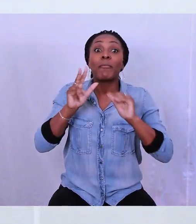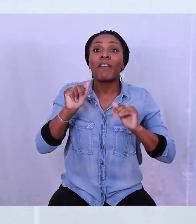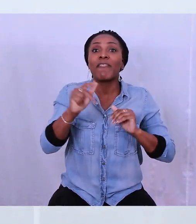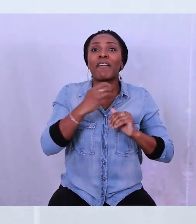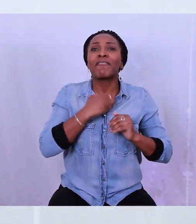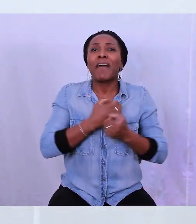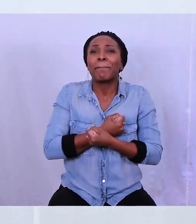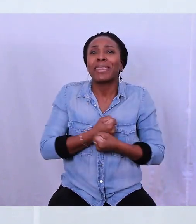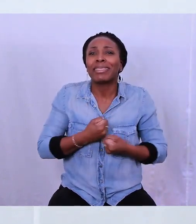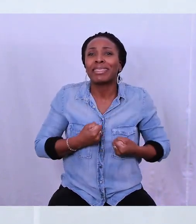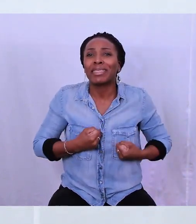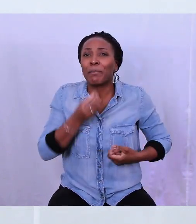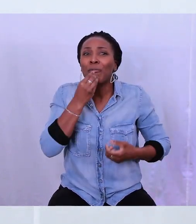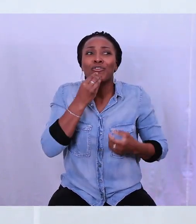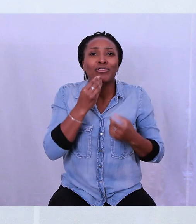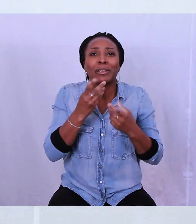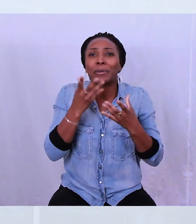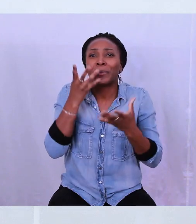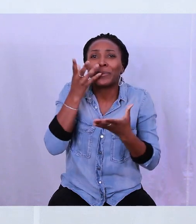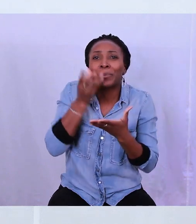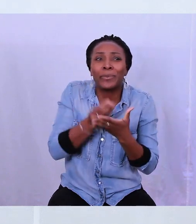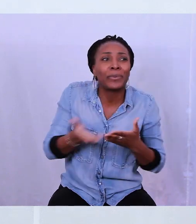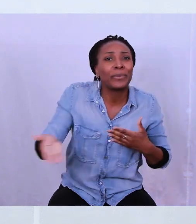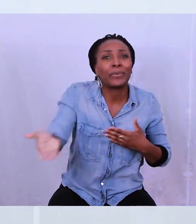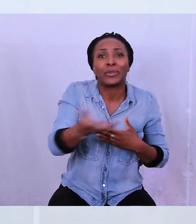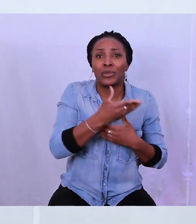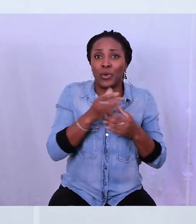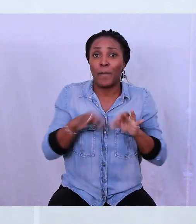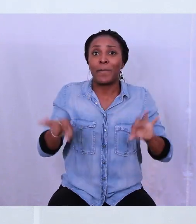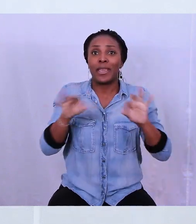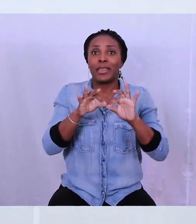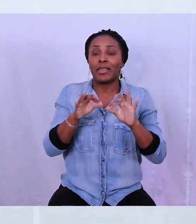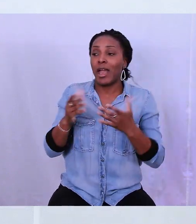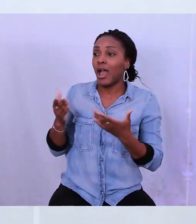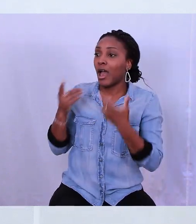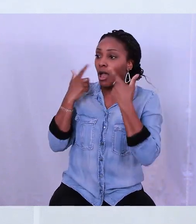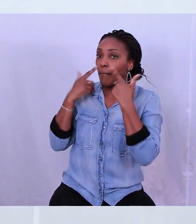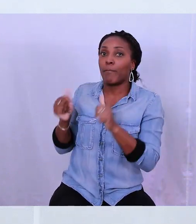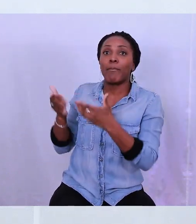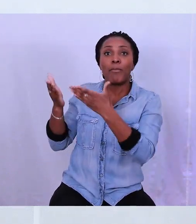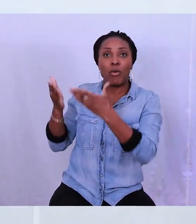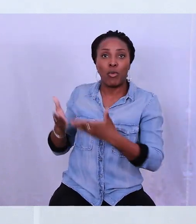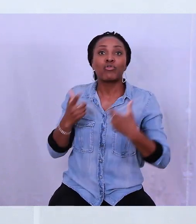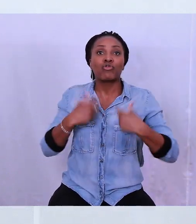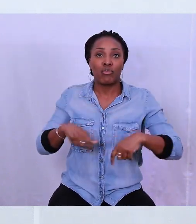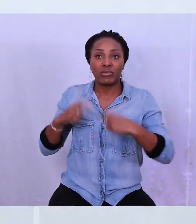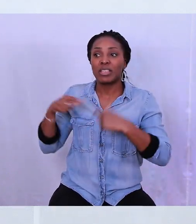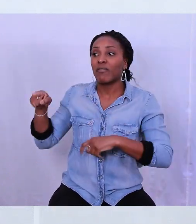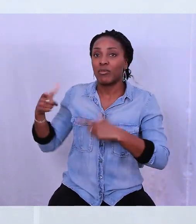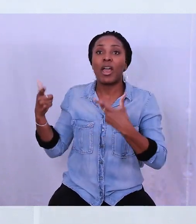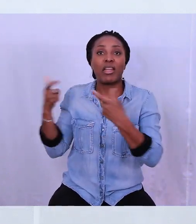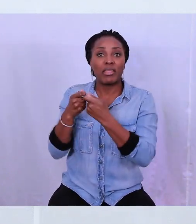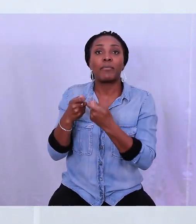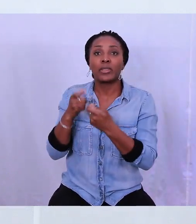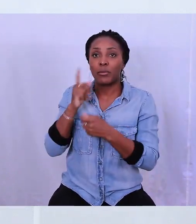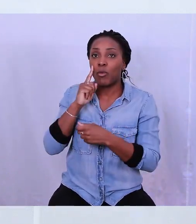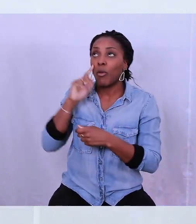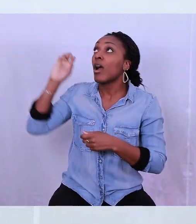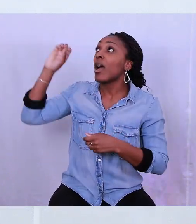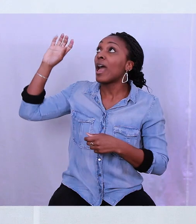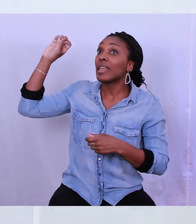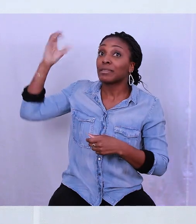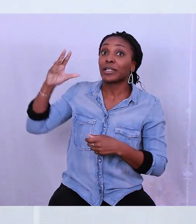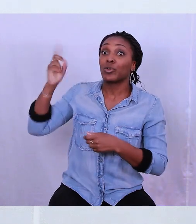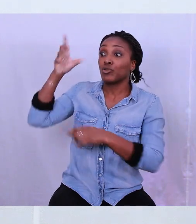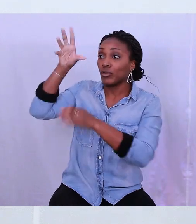arrive. Il va dire, mais en clair, j'ai l'homme en face de moi parce que je reconnais qu'il y a l'Esprit de Dieu en toi et que ce que tu es en train de